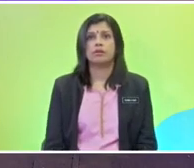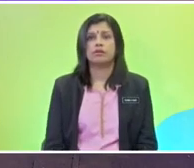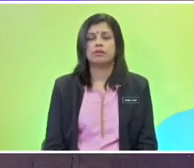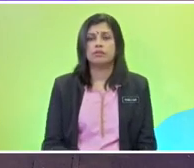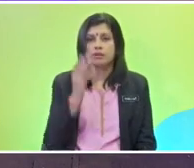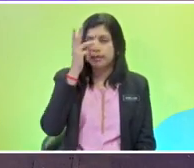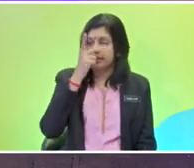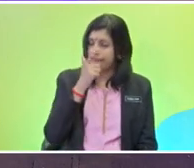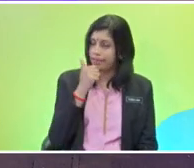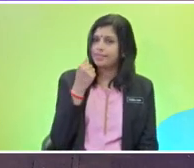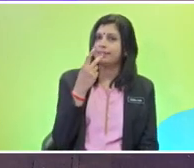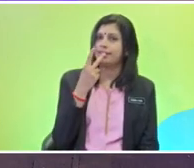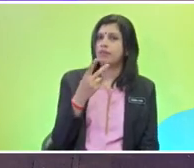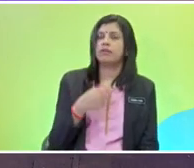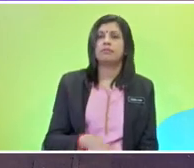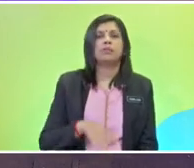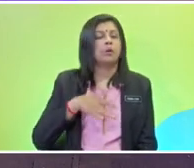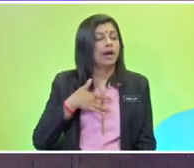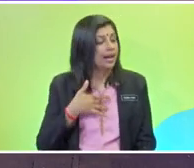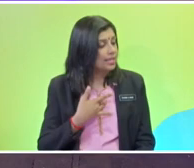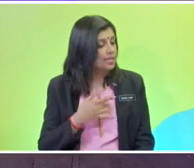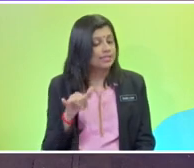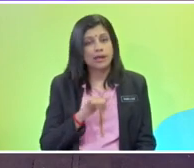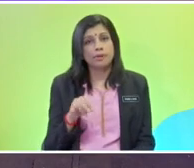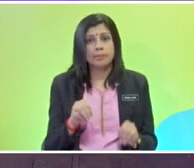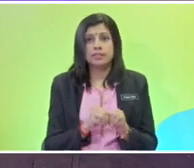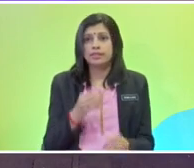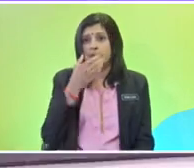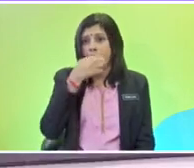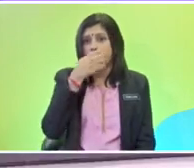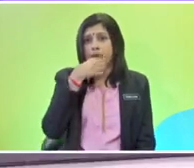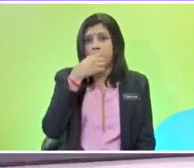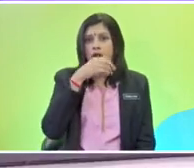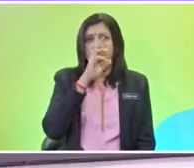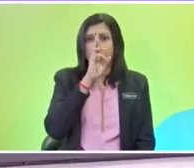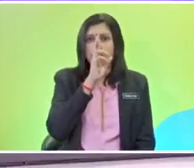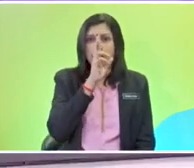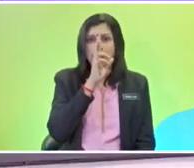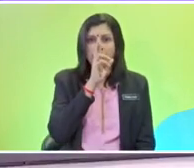aja. Rasa dia lebih kurang sama macam apple merah. Okey, ini pula.